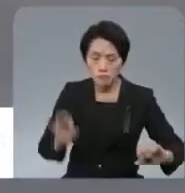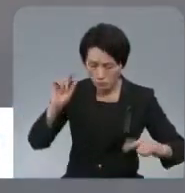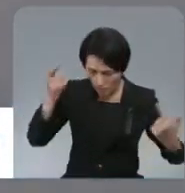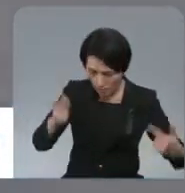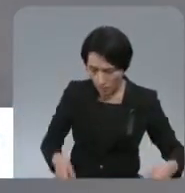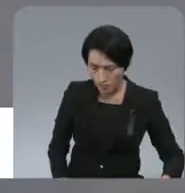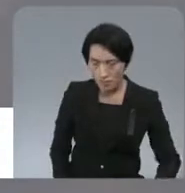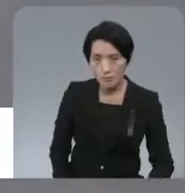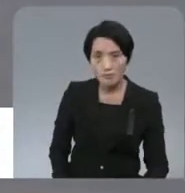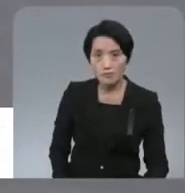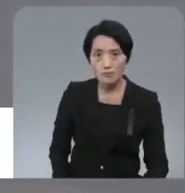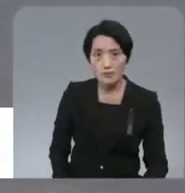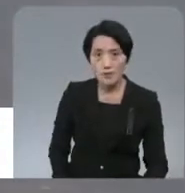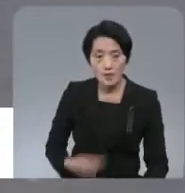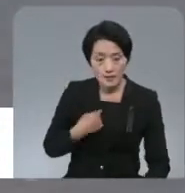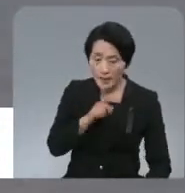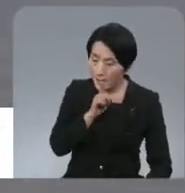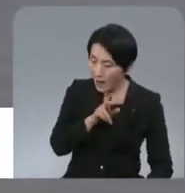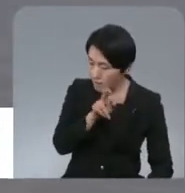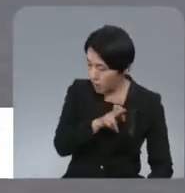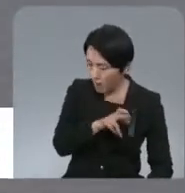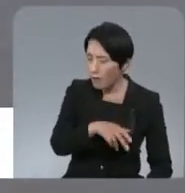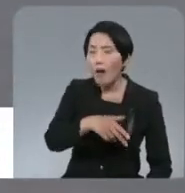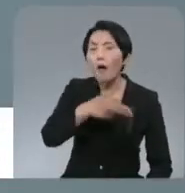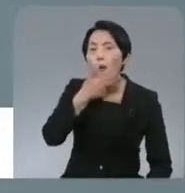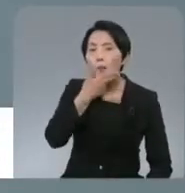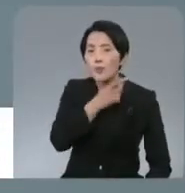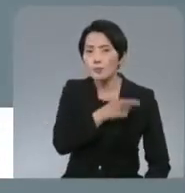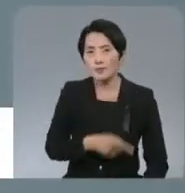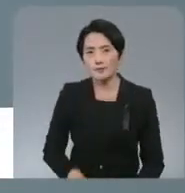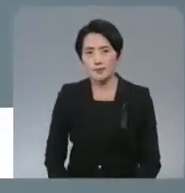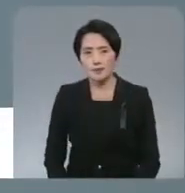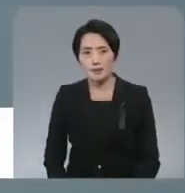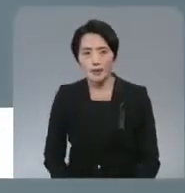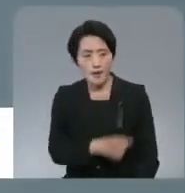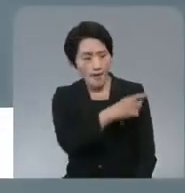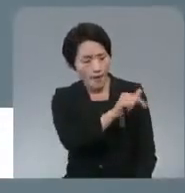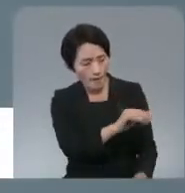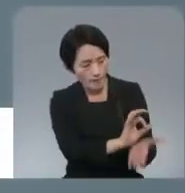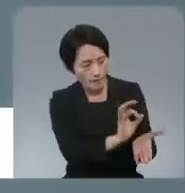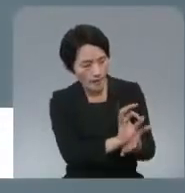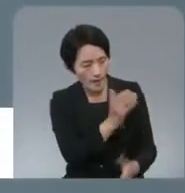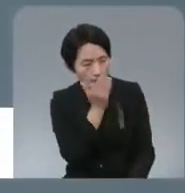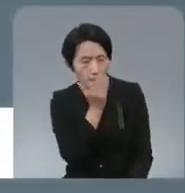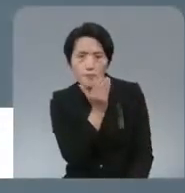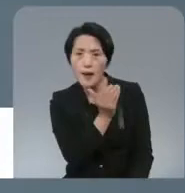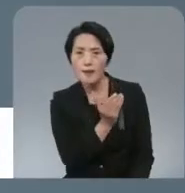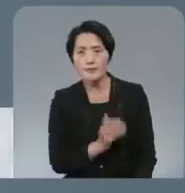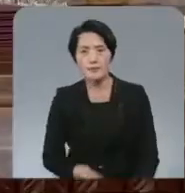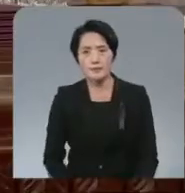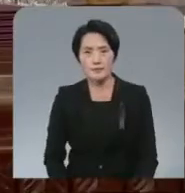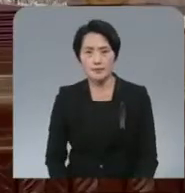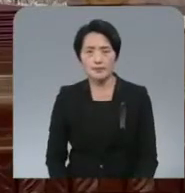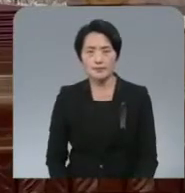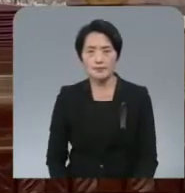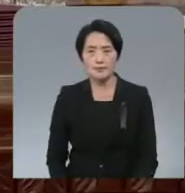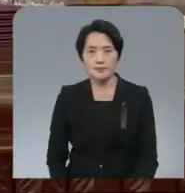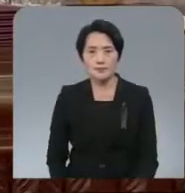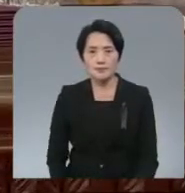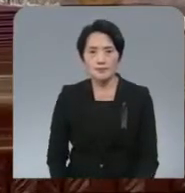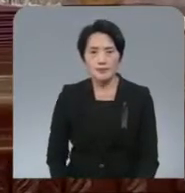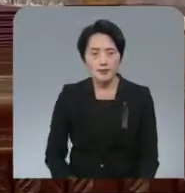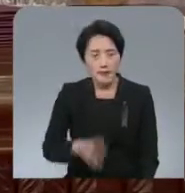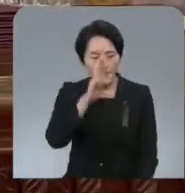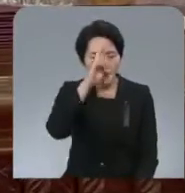würde die nordkoreanische Armee umgehend ihre strategische Mission ausführen die Verbündeten seien dann mit einer fürchterlichen